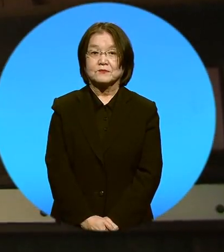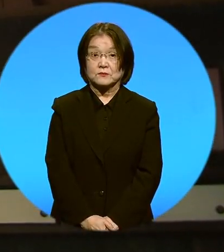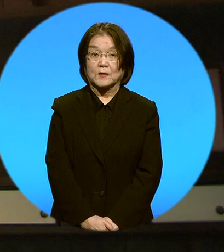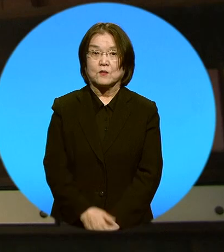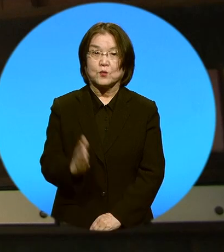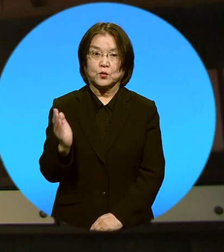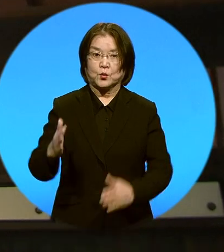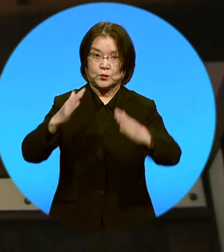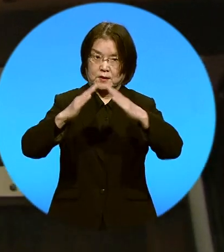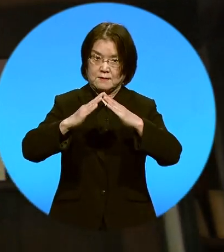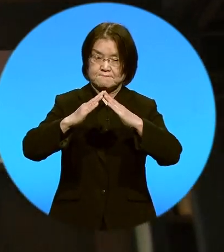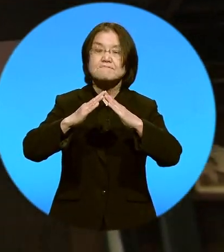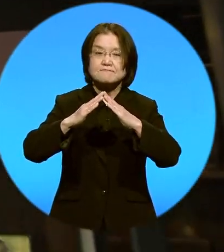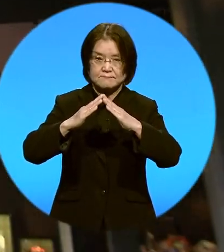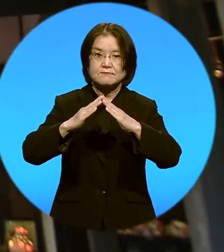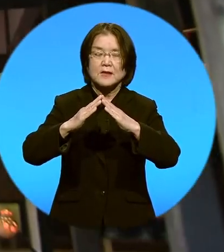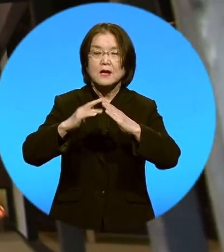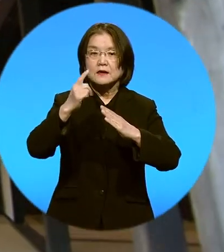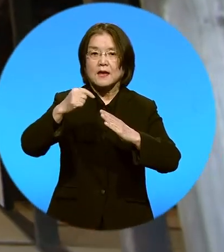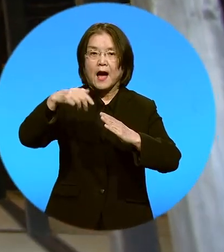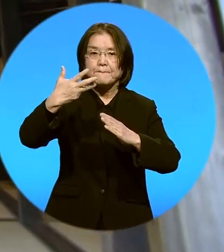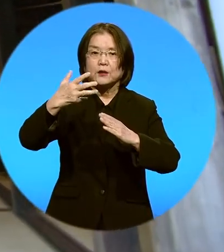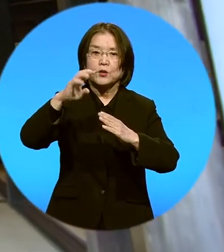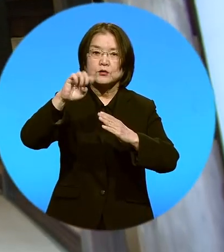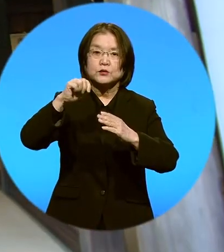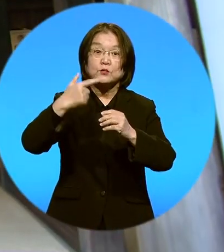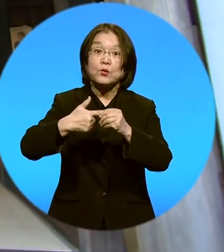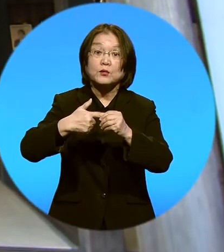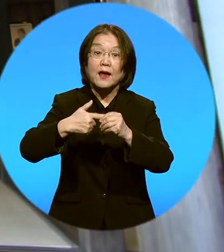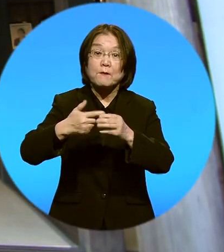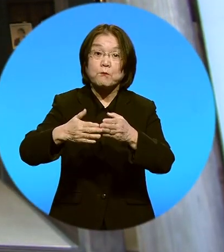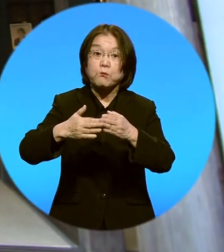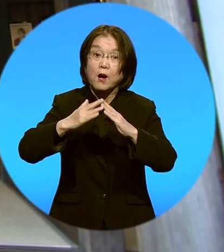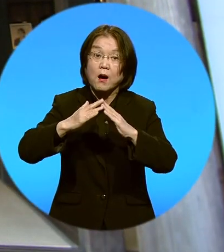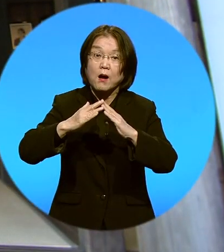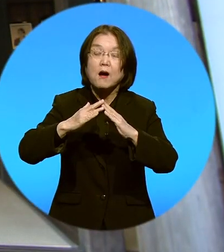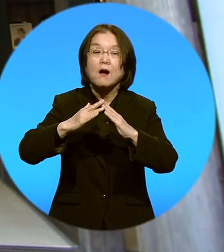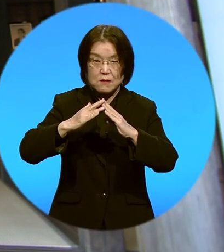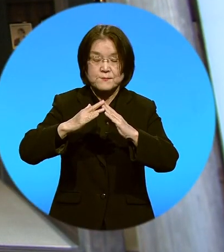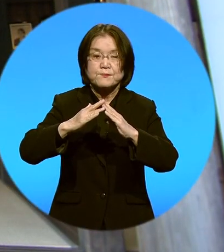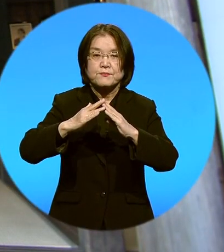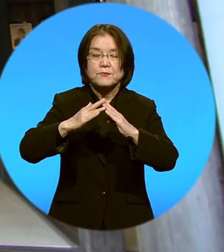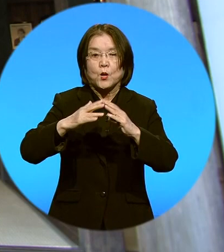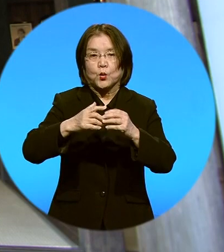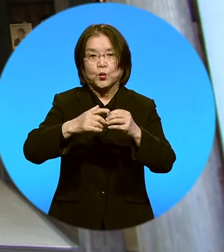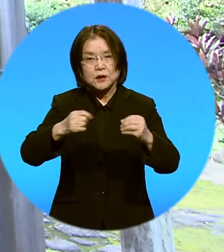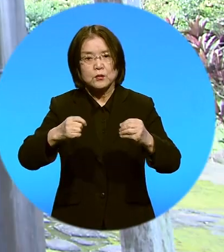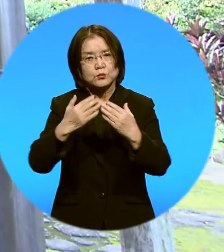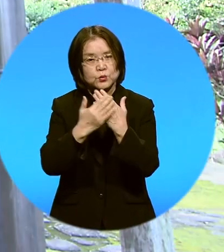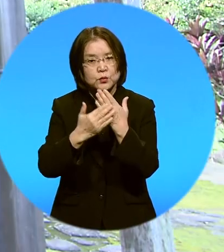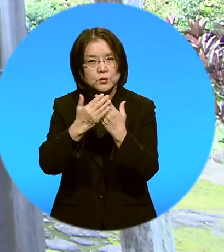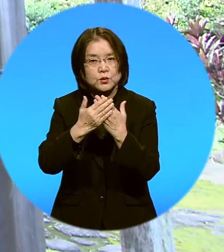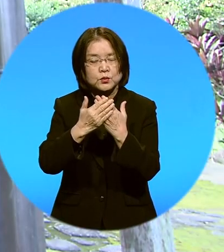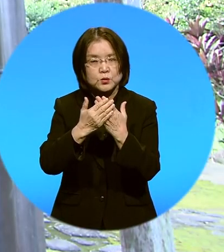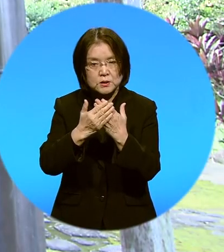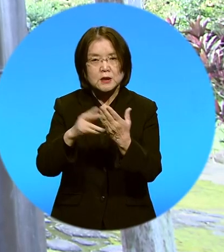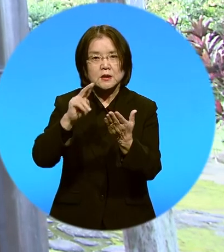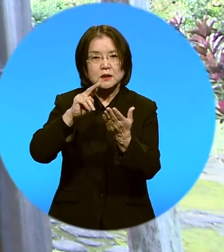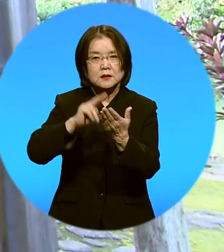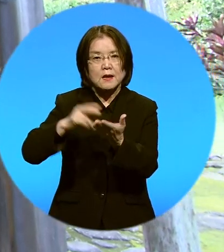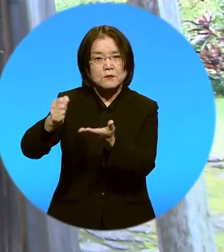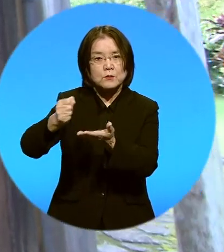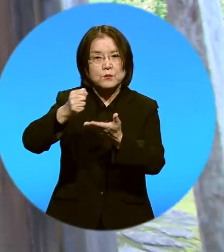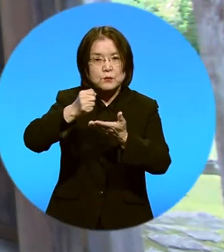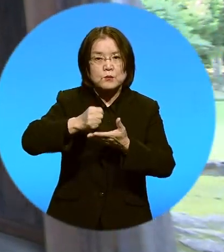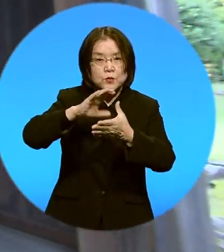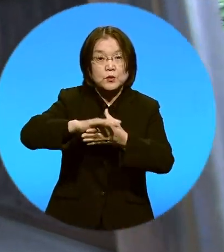この古市家住宅は1846年に建てられたとされていて国の重要文化財に指定され